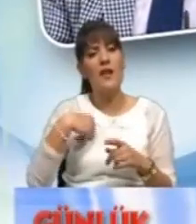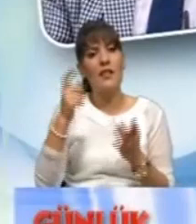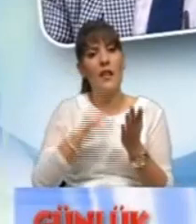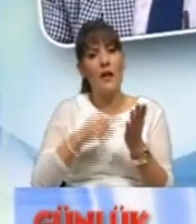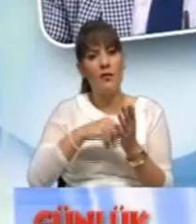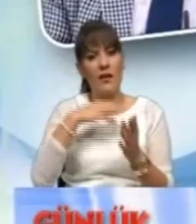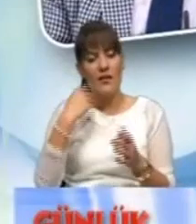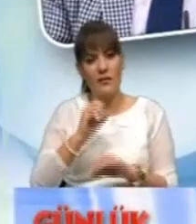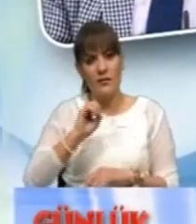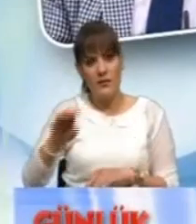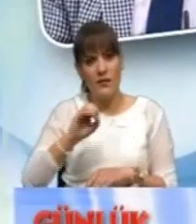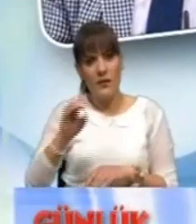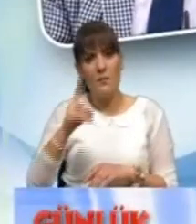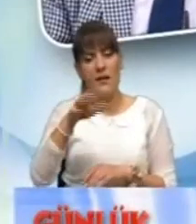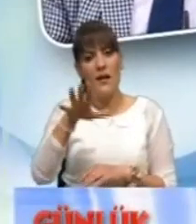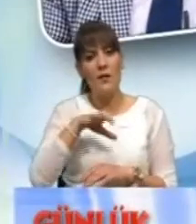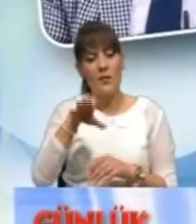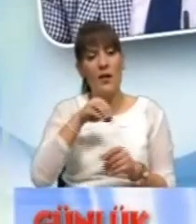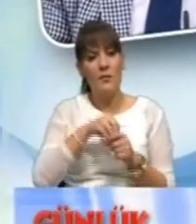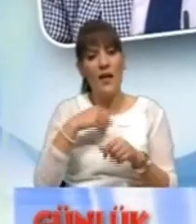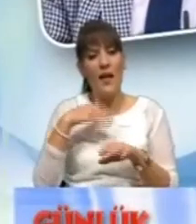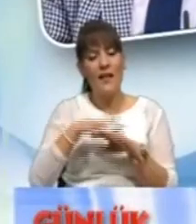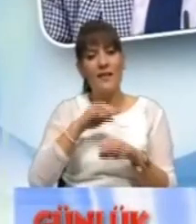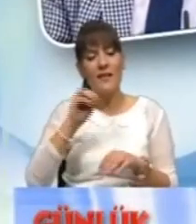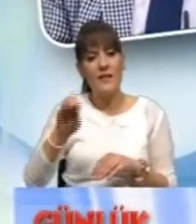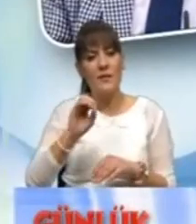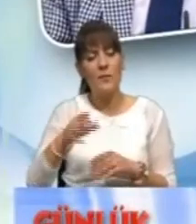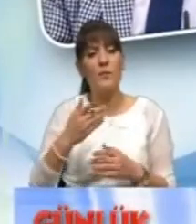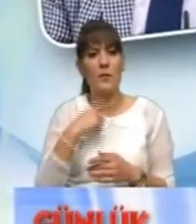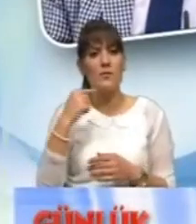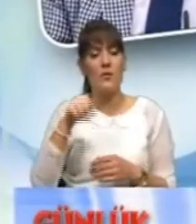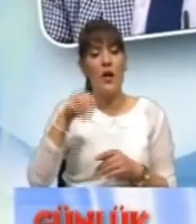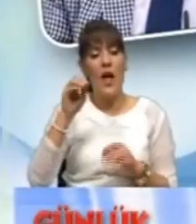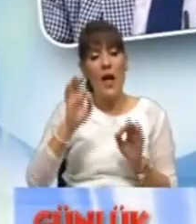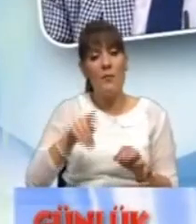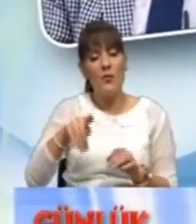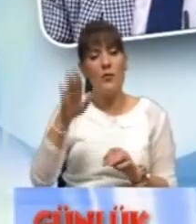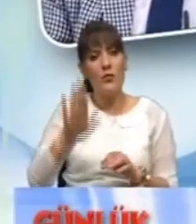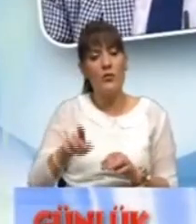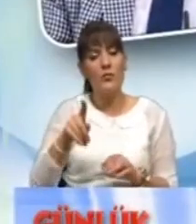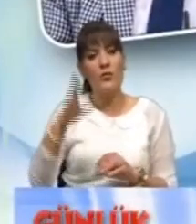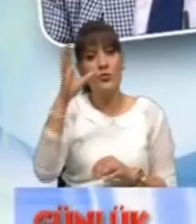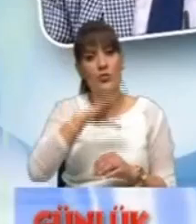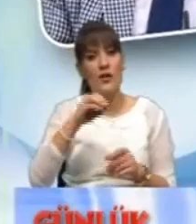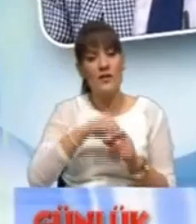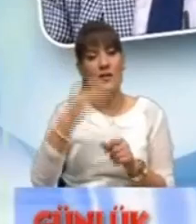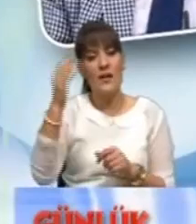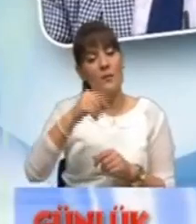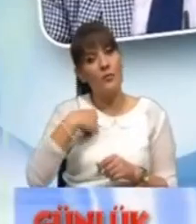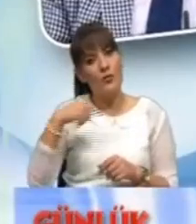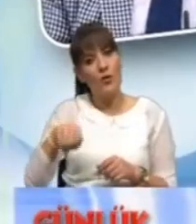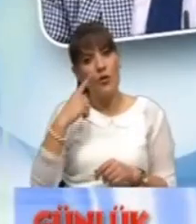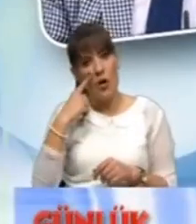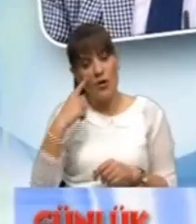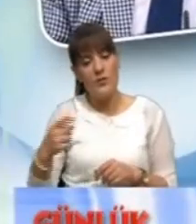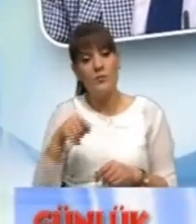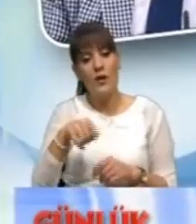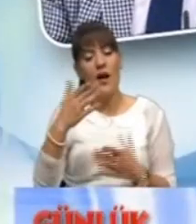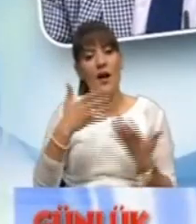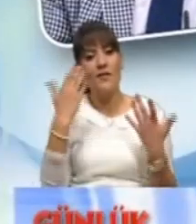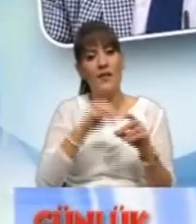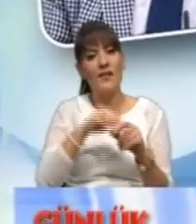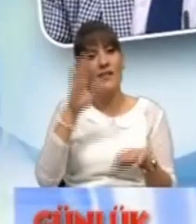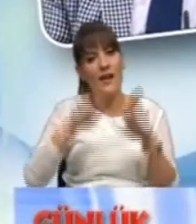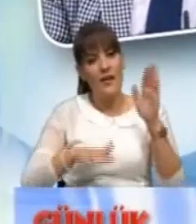etiyle besleyerek bir ehlileştirme çabası var. Yani. Evet, maalesef sürekli orada tutarak ben bu gelen turistlerime bunları göstereyim, burada bu